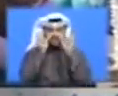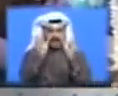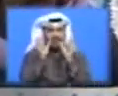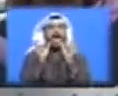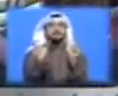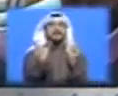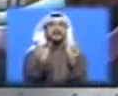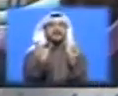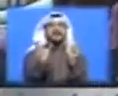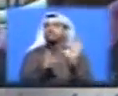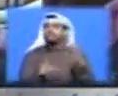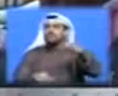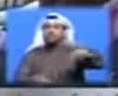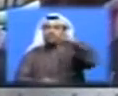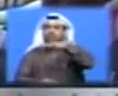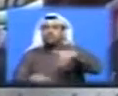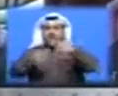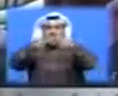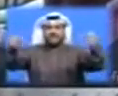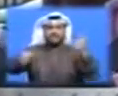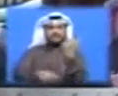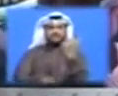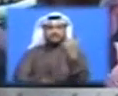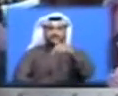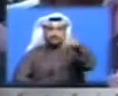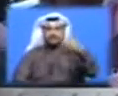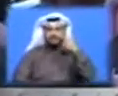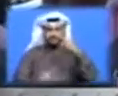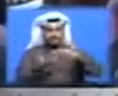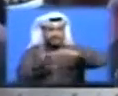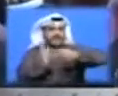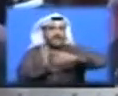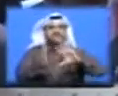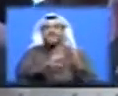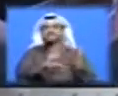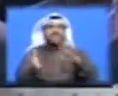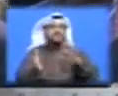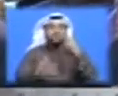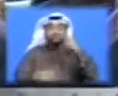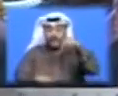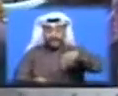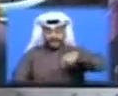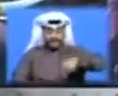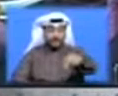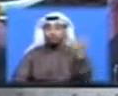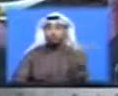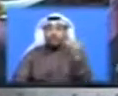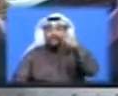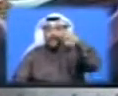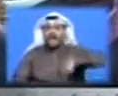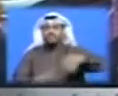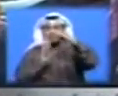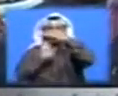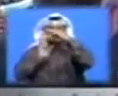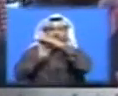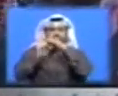بأنها لا تتعارض مع دستور وقوانين الكويت، دورنا أن نمر في كل البنود